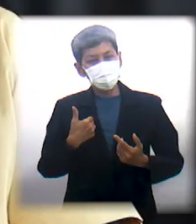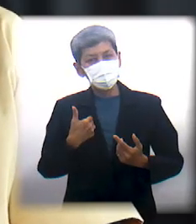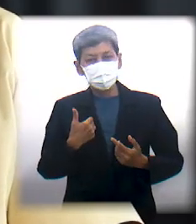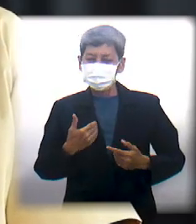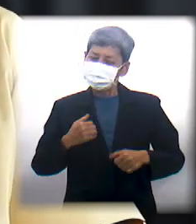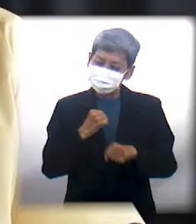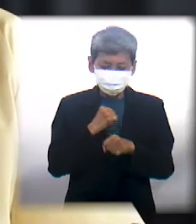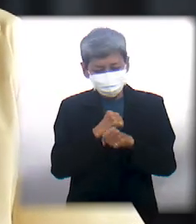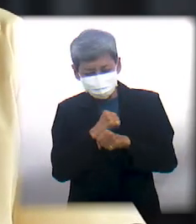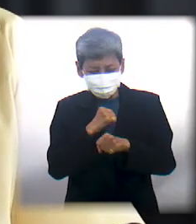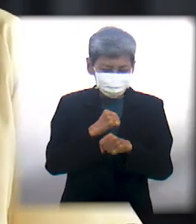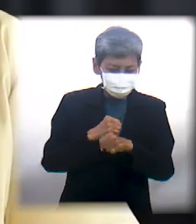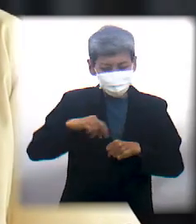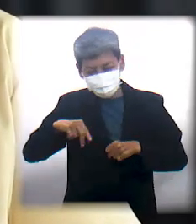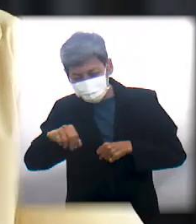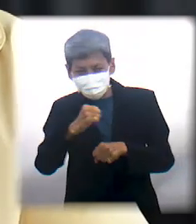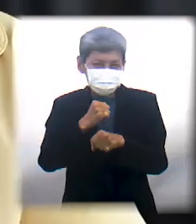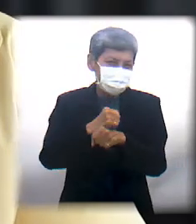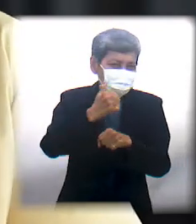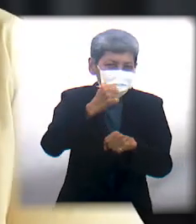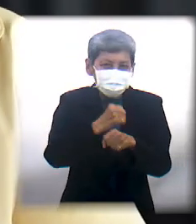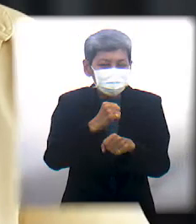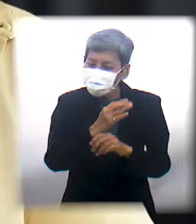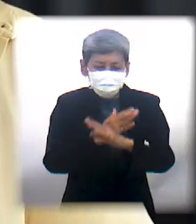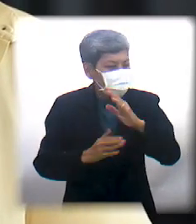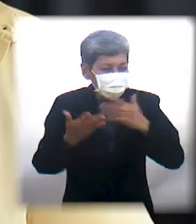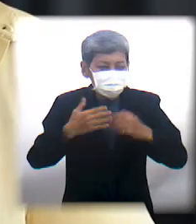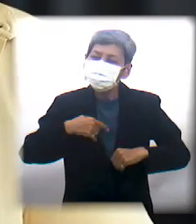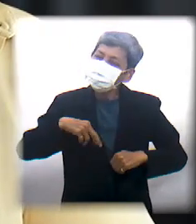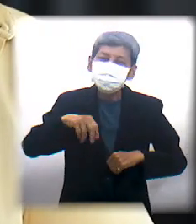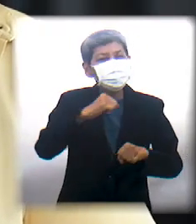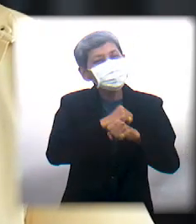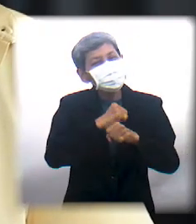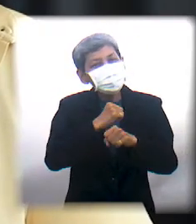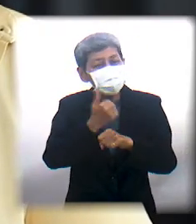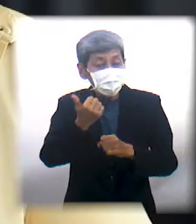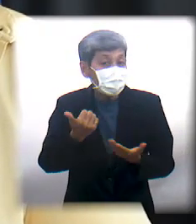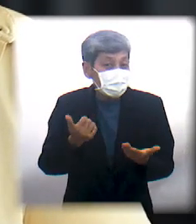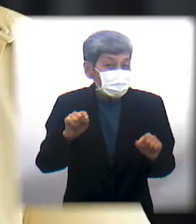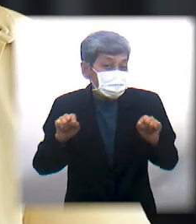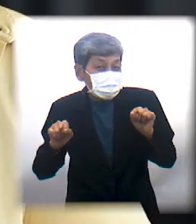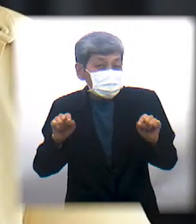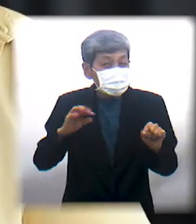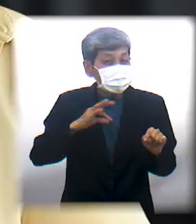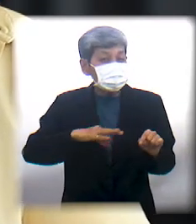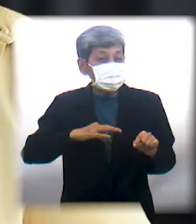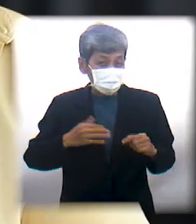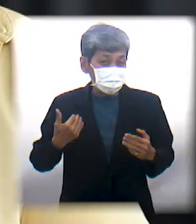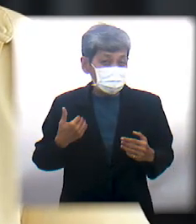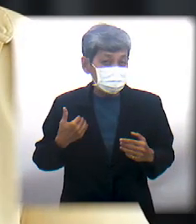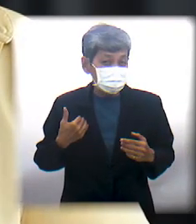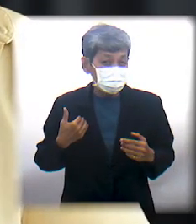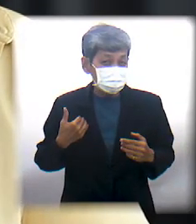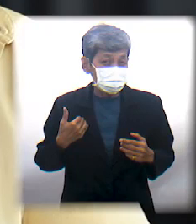ไปจากคนที่เคยทำงานได้แบบไม่ใช่มีความพิการมีความรู้สึกอะไรเกิดขึ้นมันมีคำพูดอะไรเ